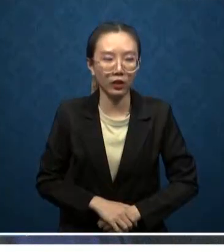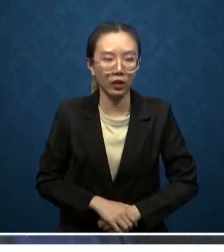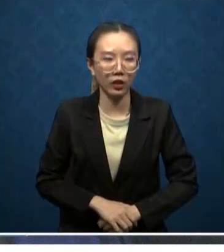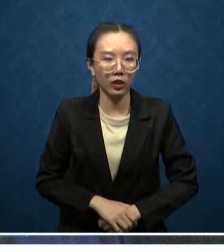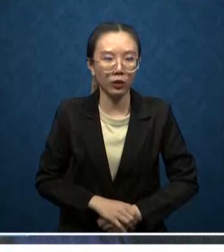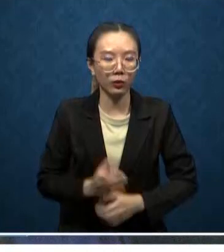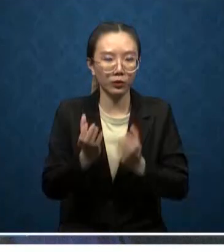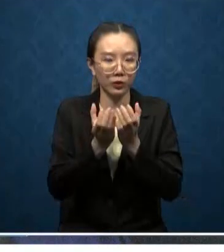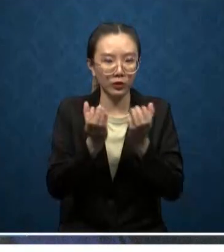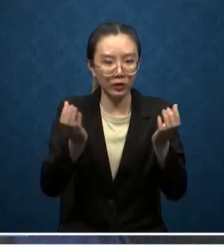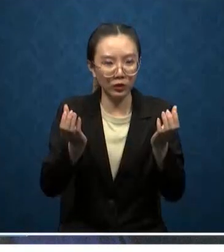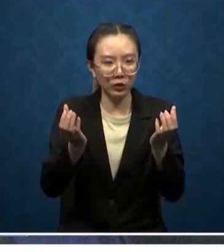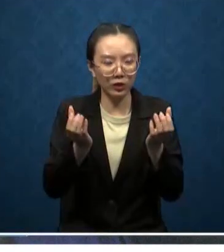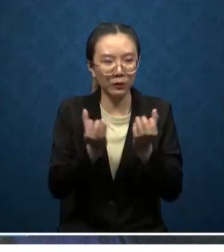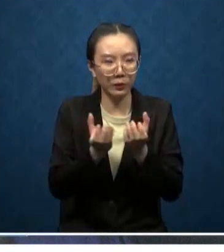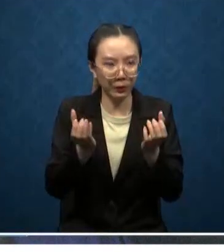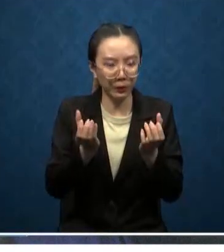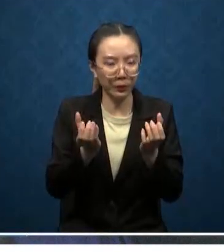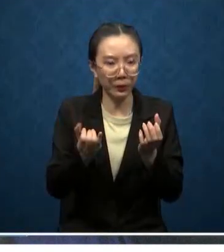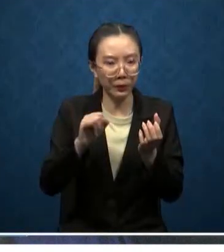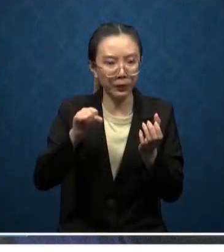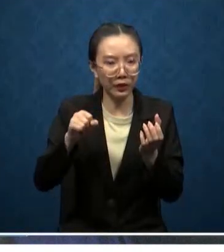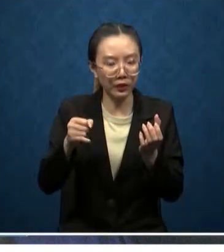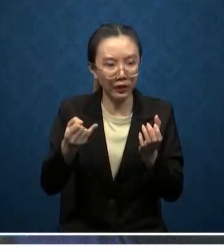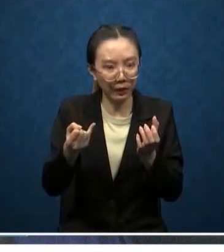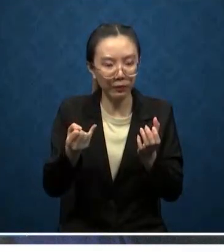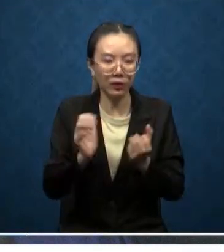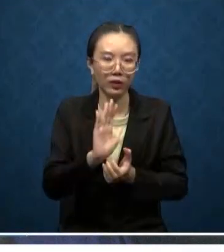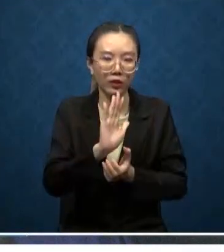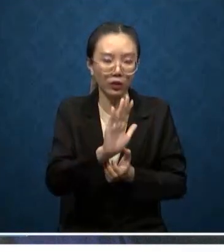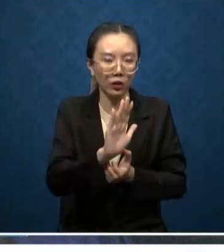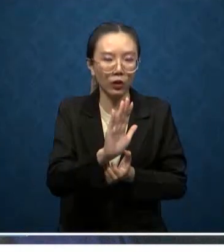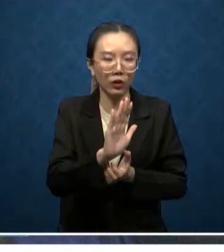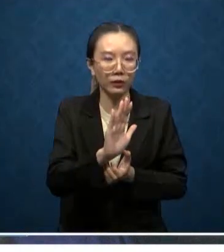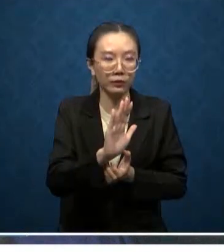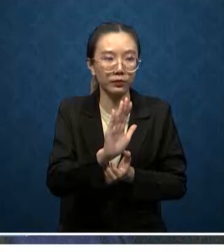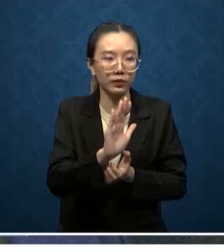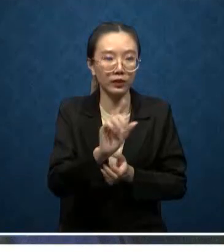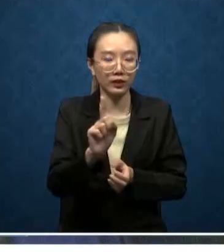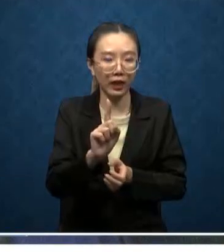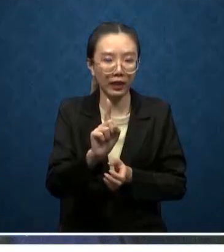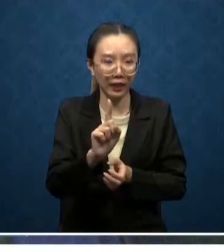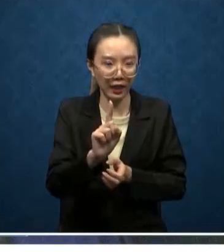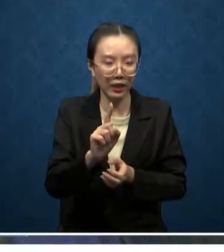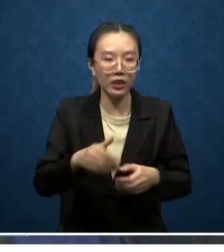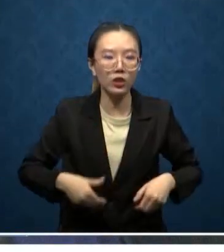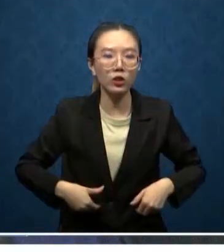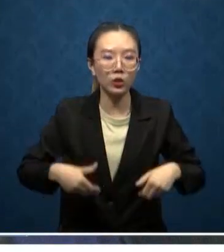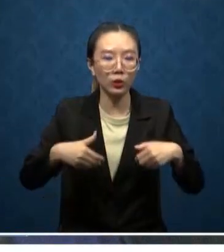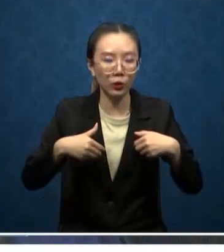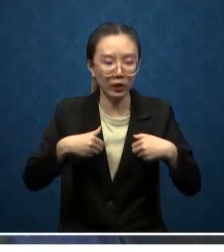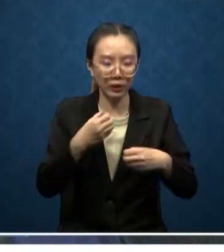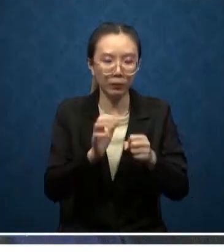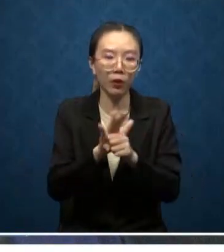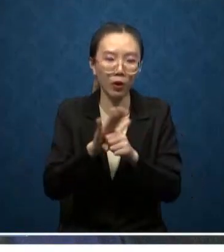คุณธรรมที่คณะกรรมการส่งเสริมคุณธรรมแห่งชาติที่ในเรื่องของความพอเพียงมีวินัยสุจริต